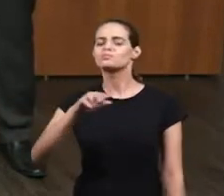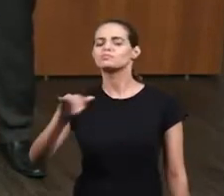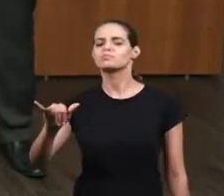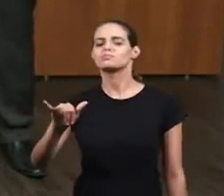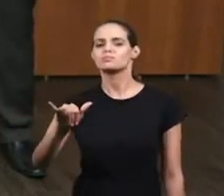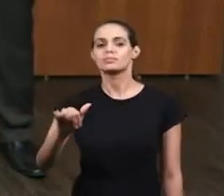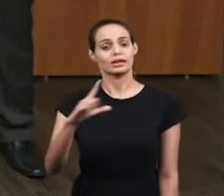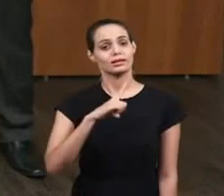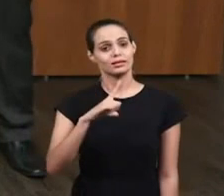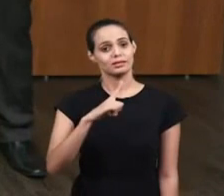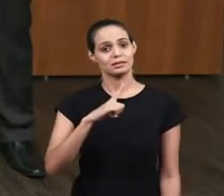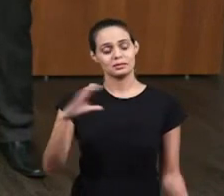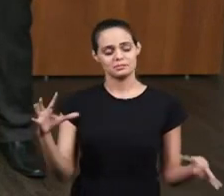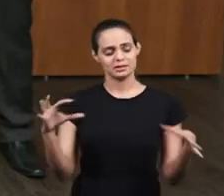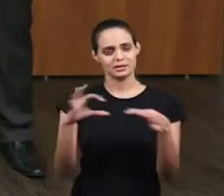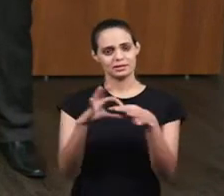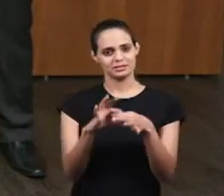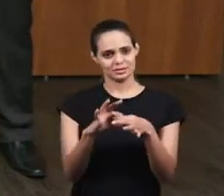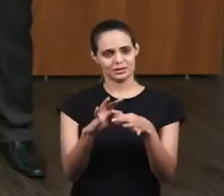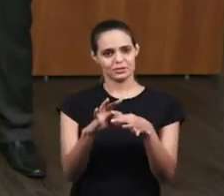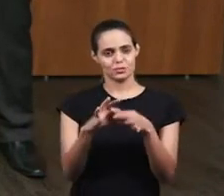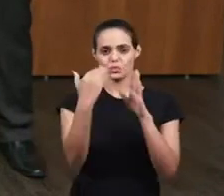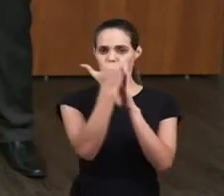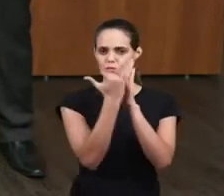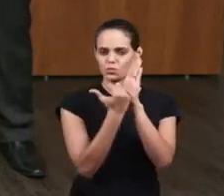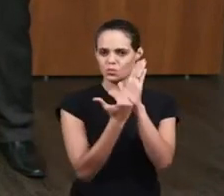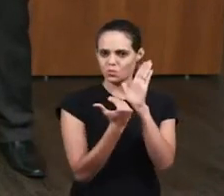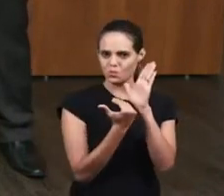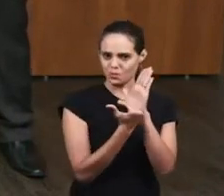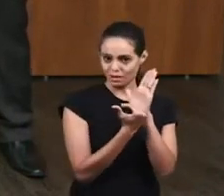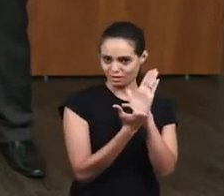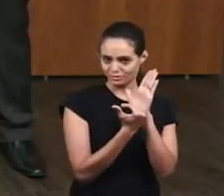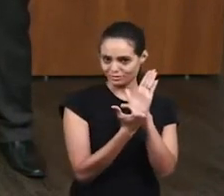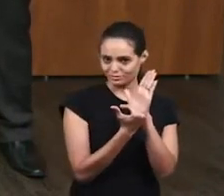zerschlagenes Herz wirst du Gott nicht verachten.